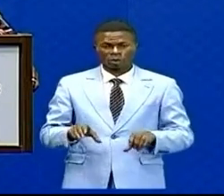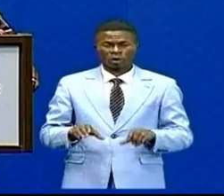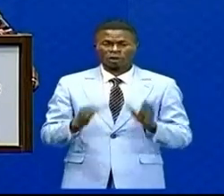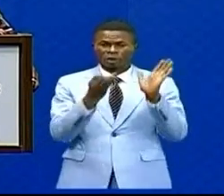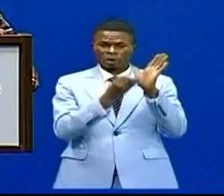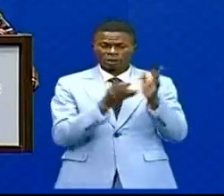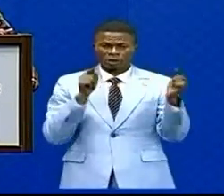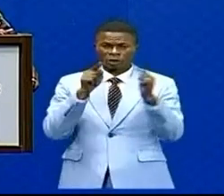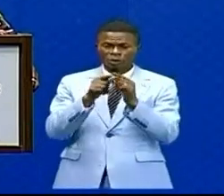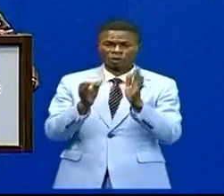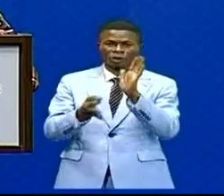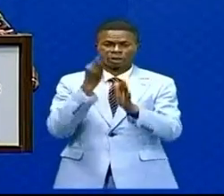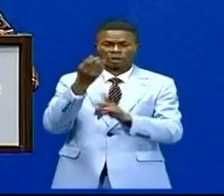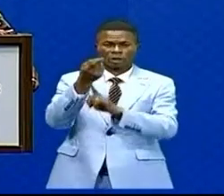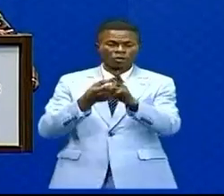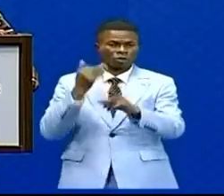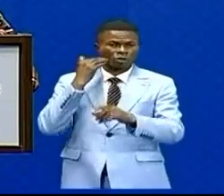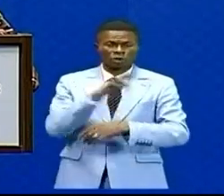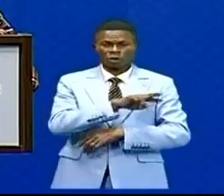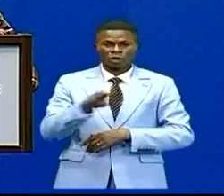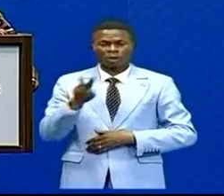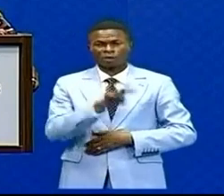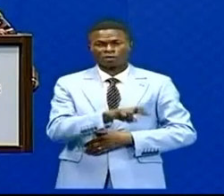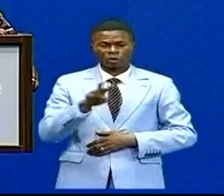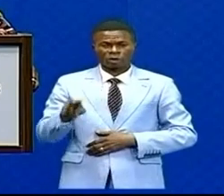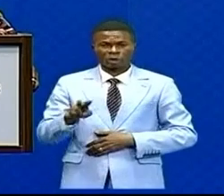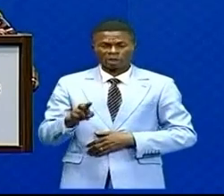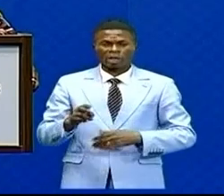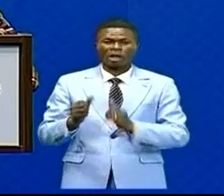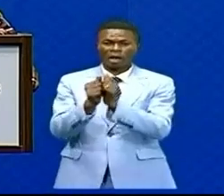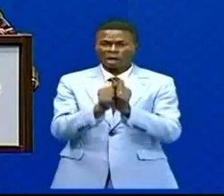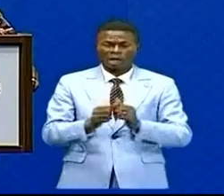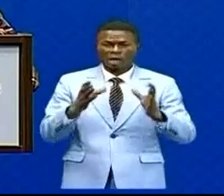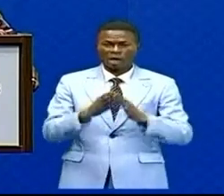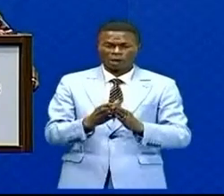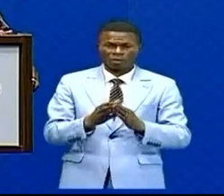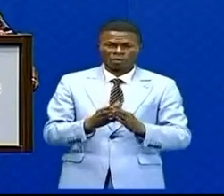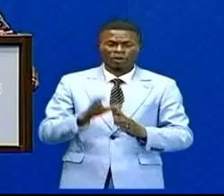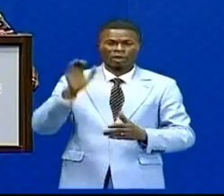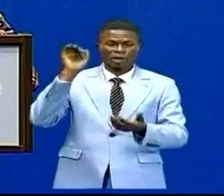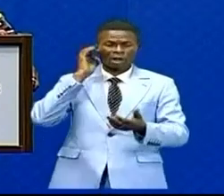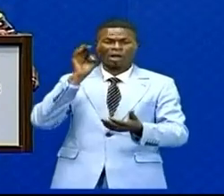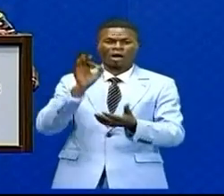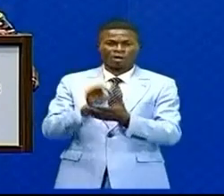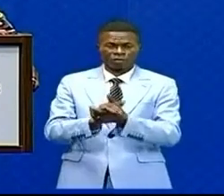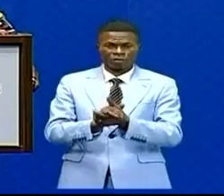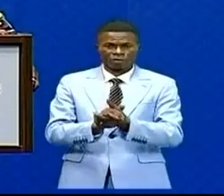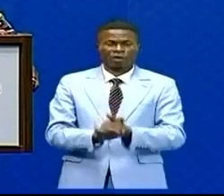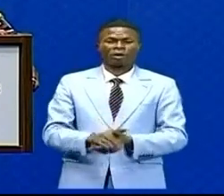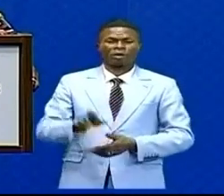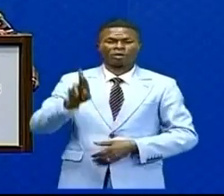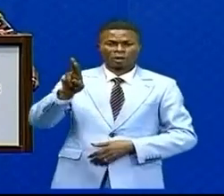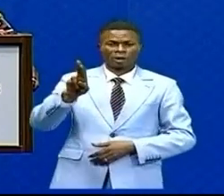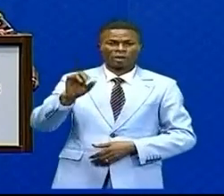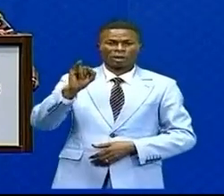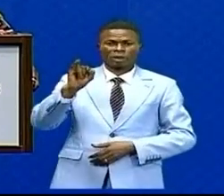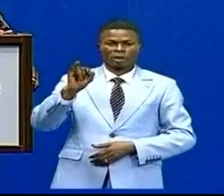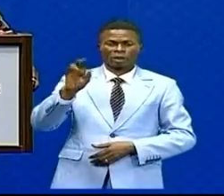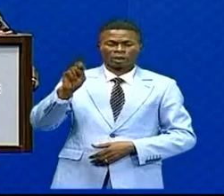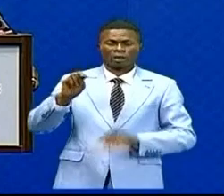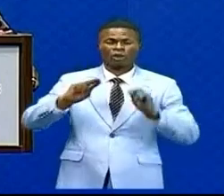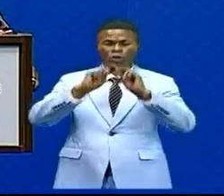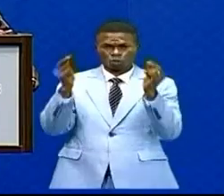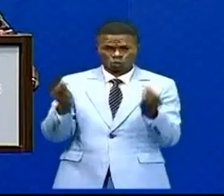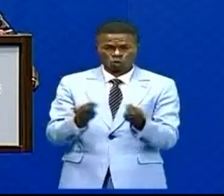7 au 13 juin 2022, accompagné de Sa Majesté la Reine Mathilde, ainsi que toute la